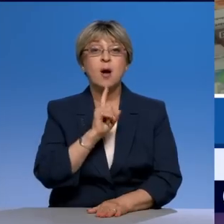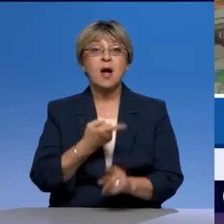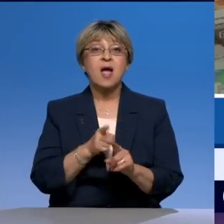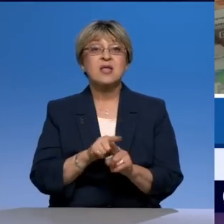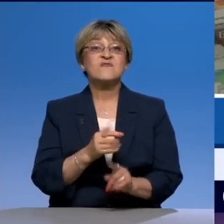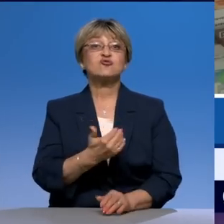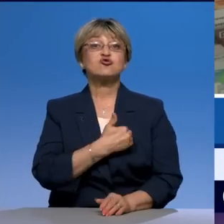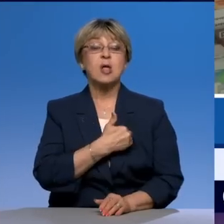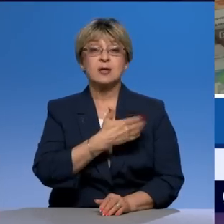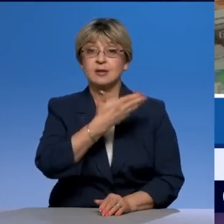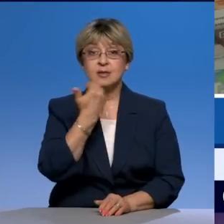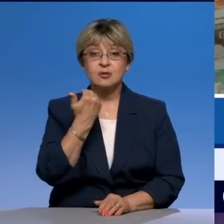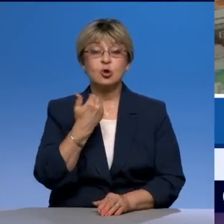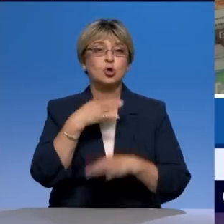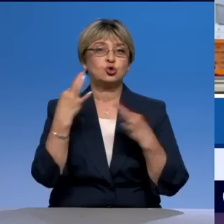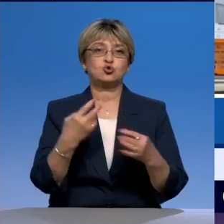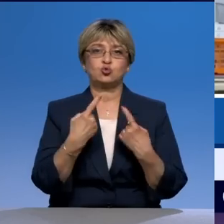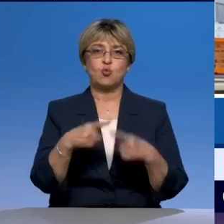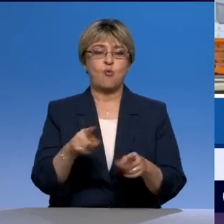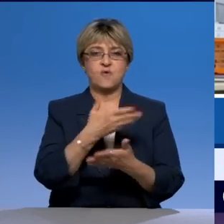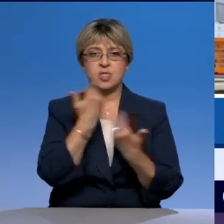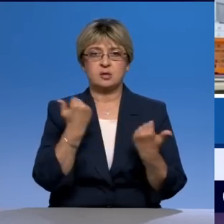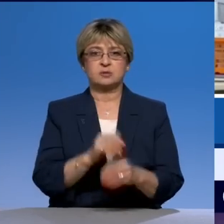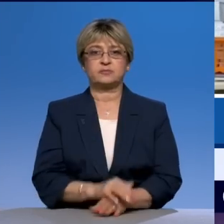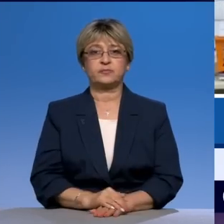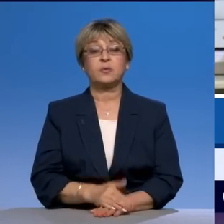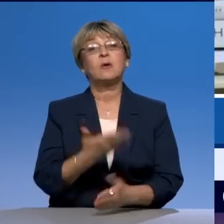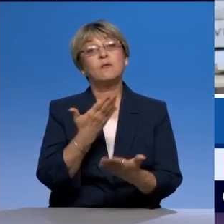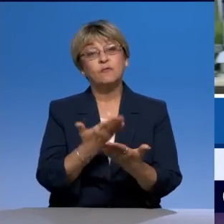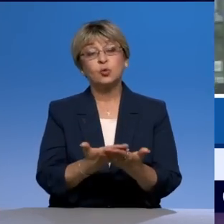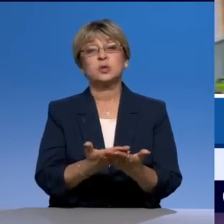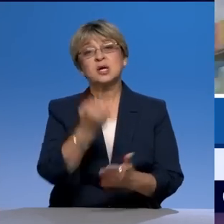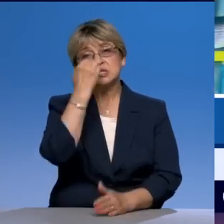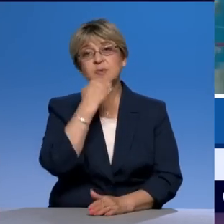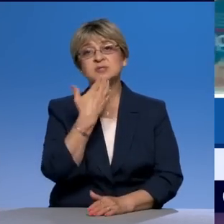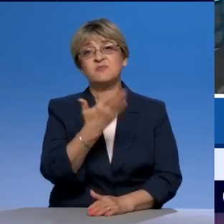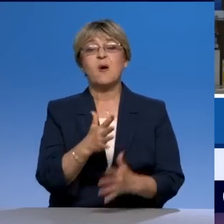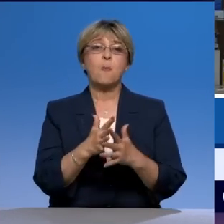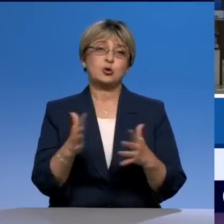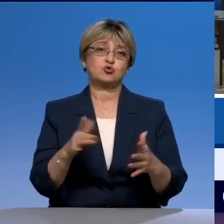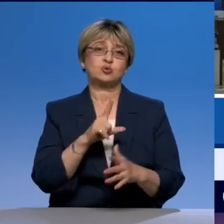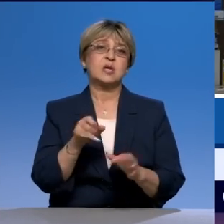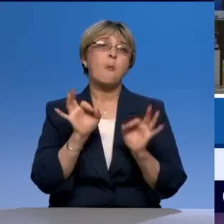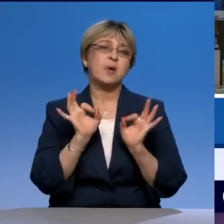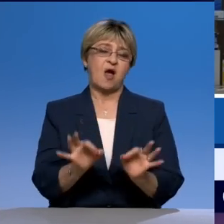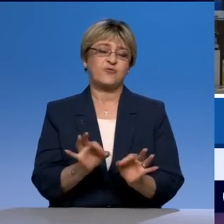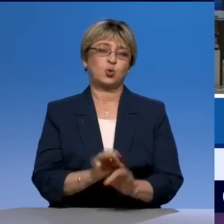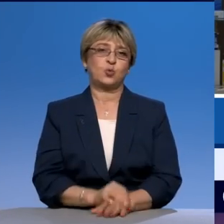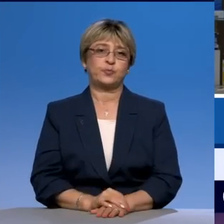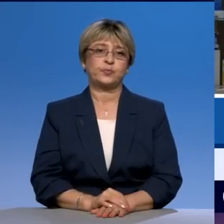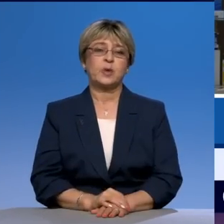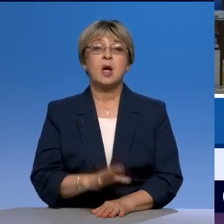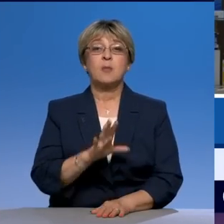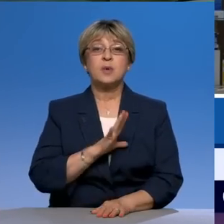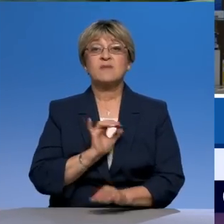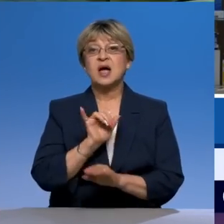желания нет, ну, наверное, ничего другого тоже нет. Вот. Спасибо вам большое, Николай Федорович, за правду. Николай Прохоренко, эксперт в